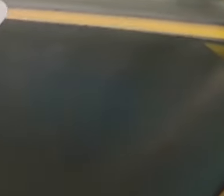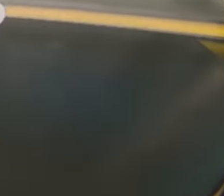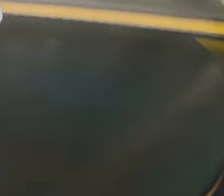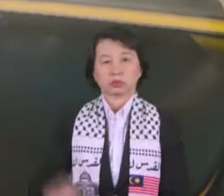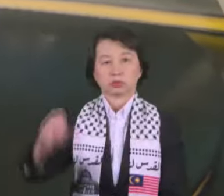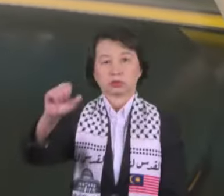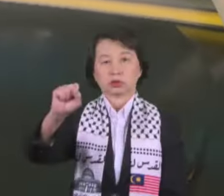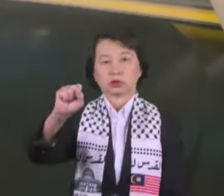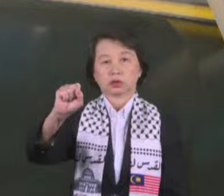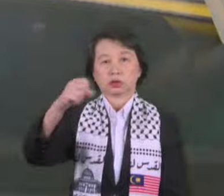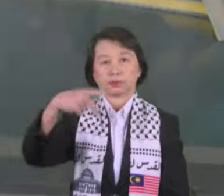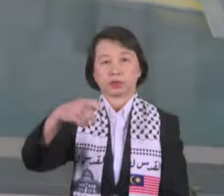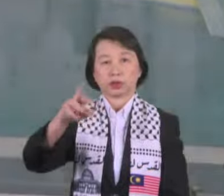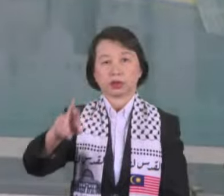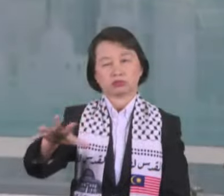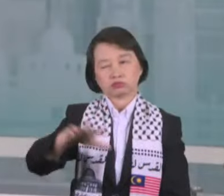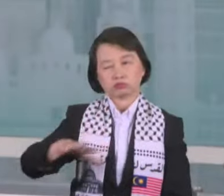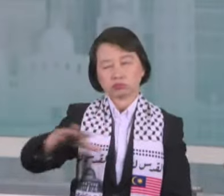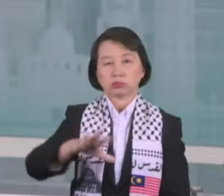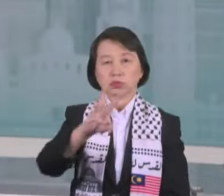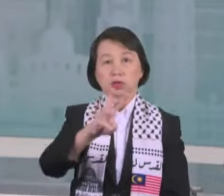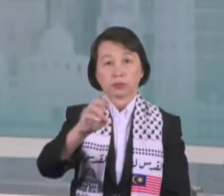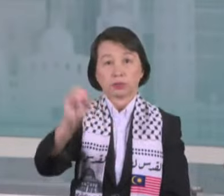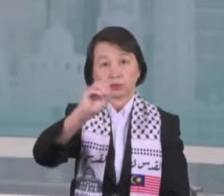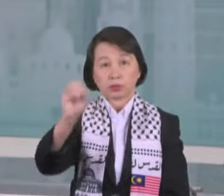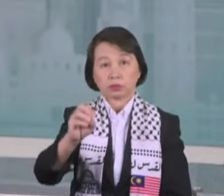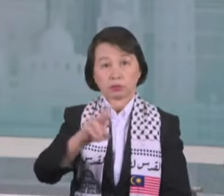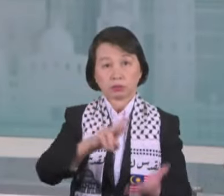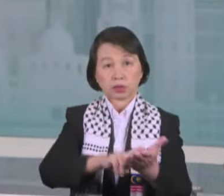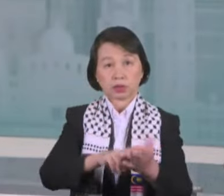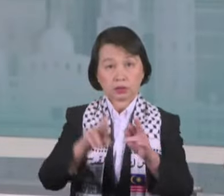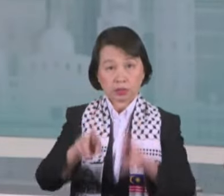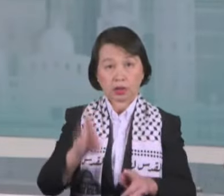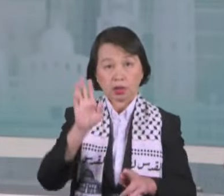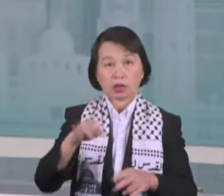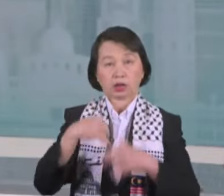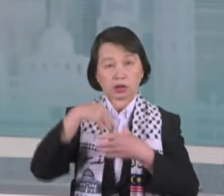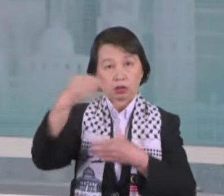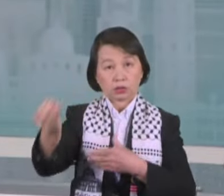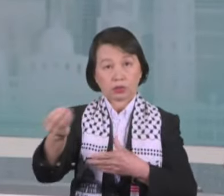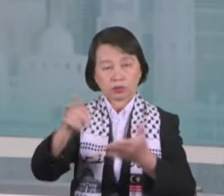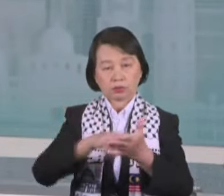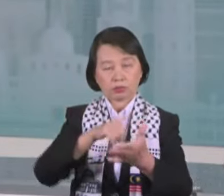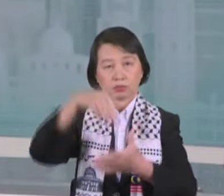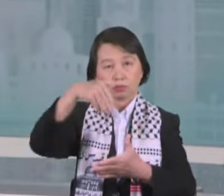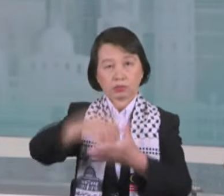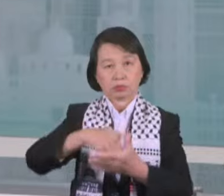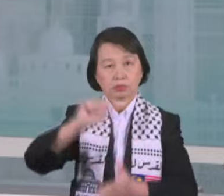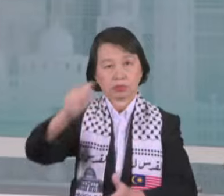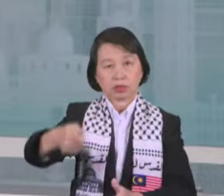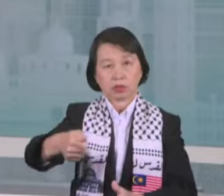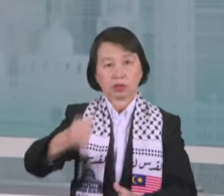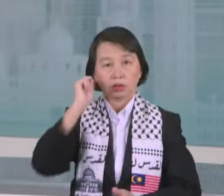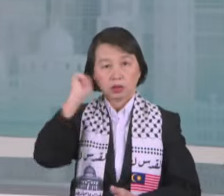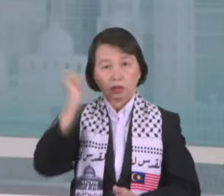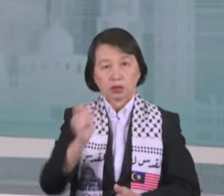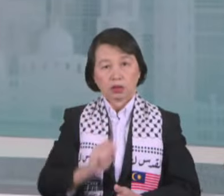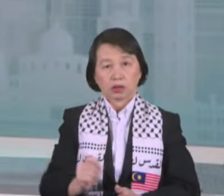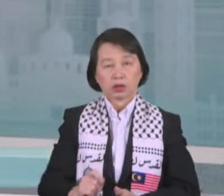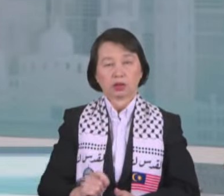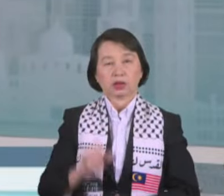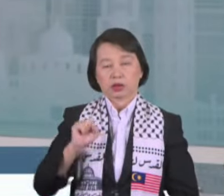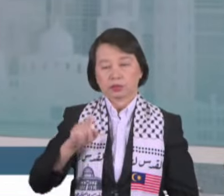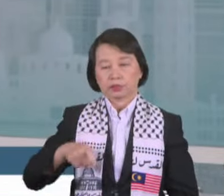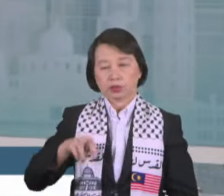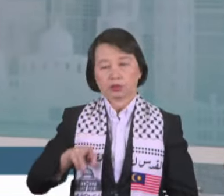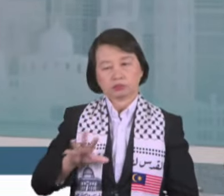Suruhanjaya Pilihan Raya SPR menjangkakan 60% daftar pemilih akan menunaikan tanggungjawab masing-masing esok. Setiausaha Dato' A. Kemal Rudin Ishak